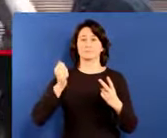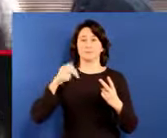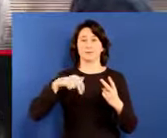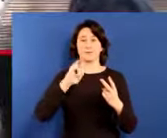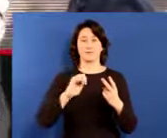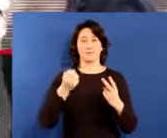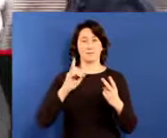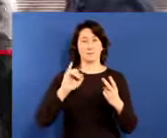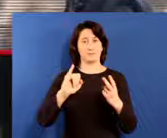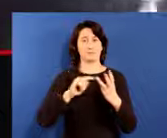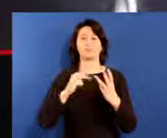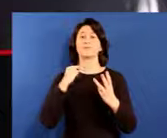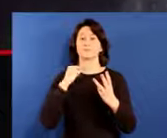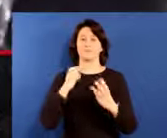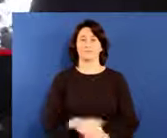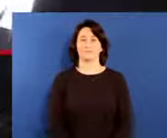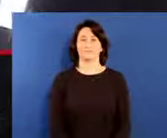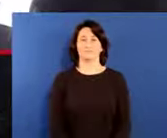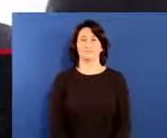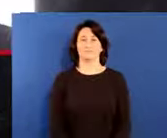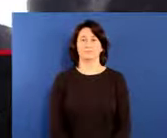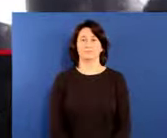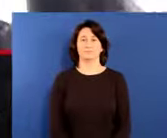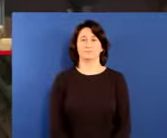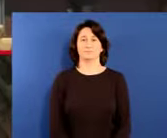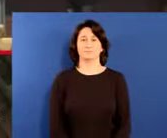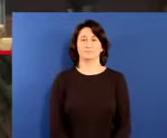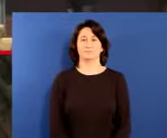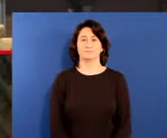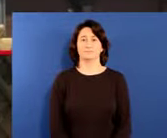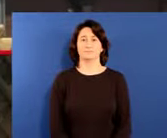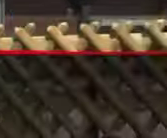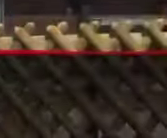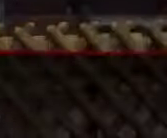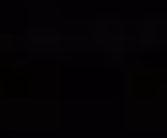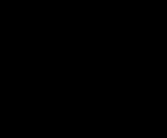hitzarmenaren emaitza da 2011ko udaberrian inauguratu zen proiektu hori.